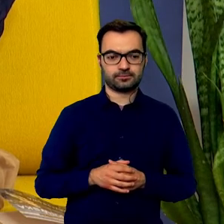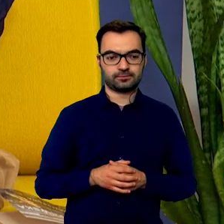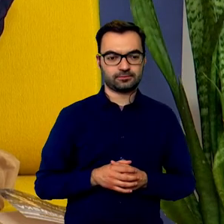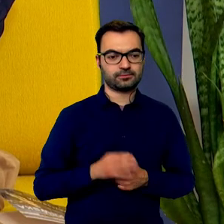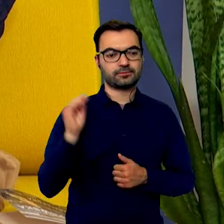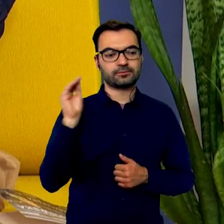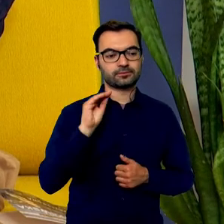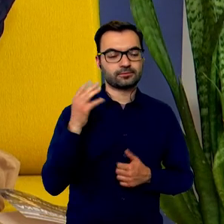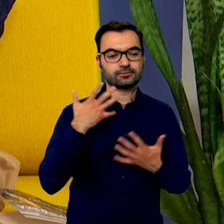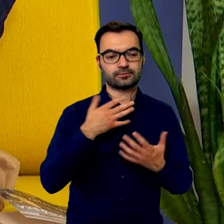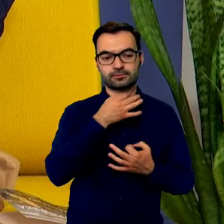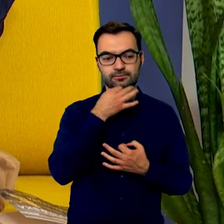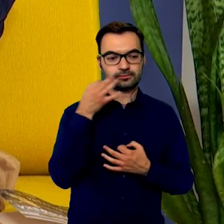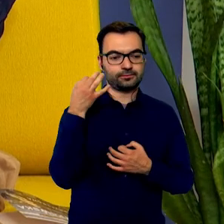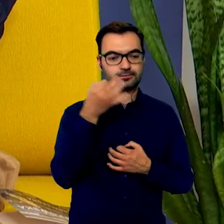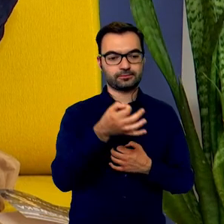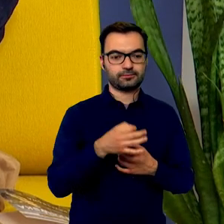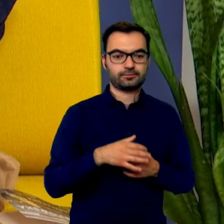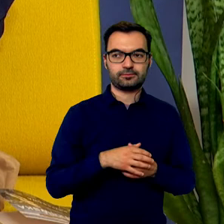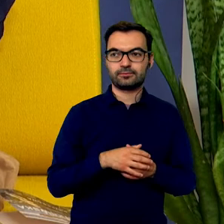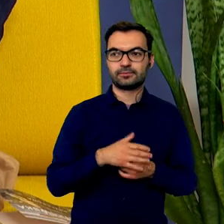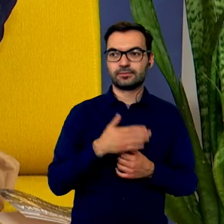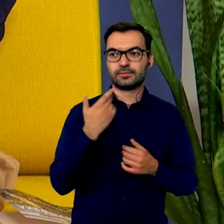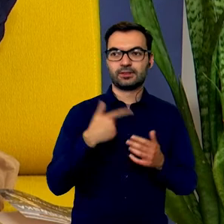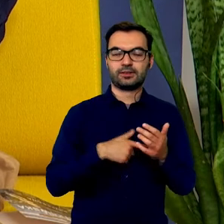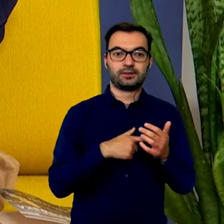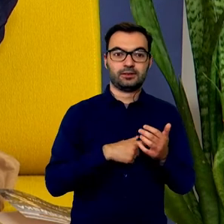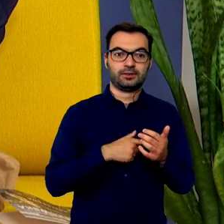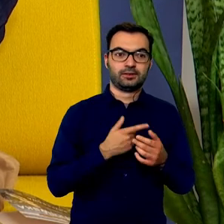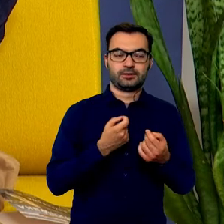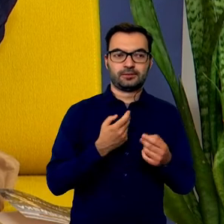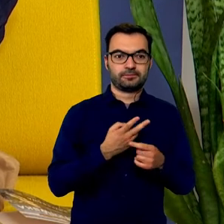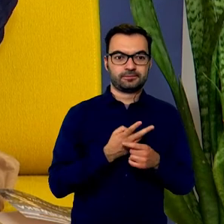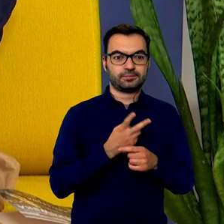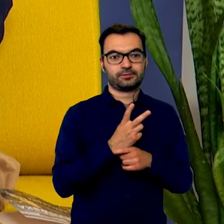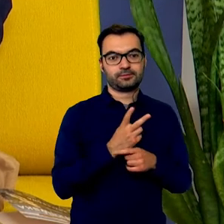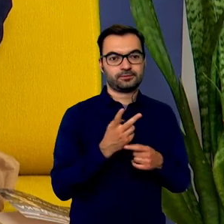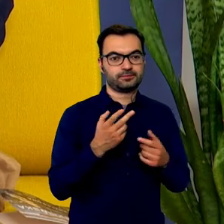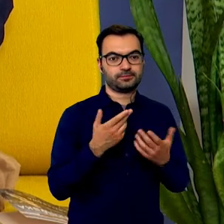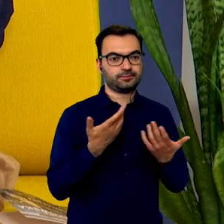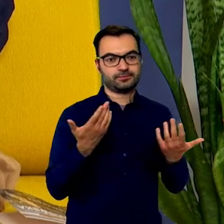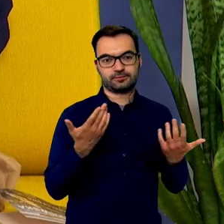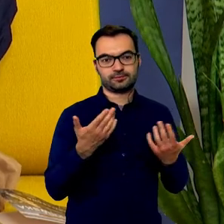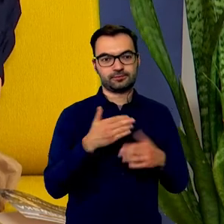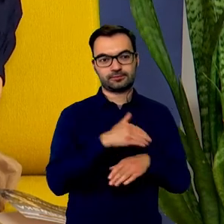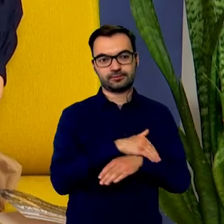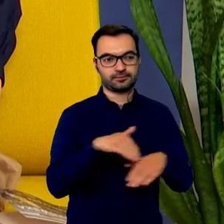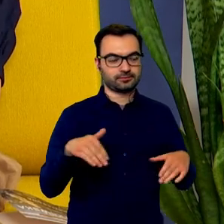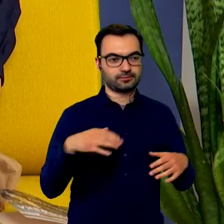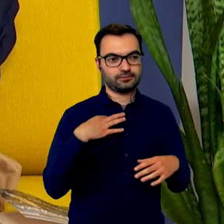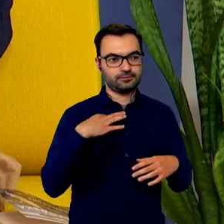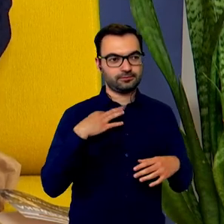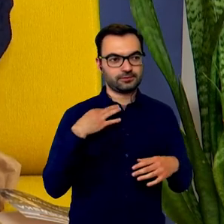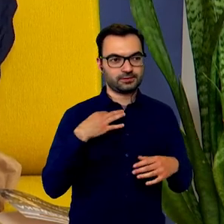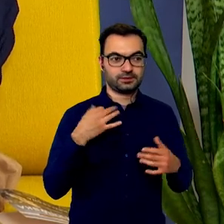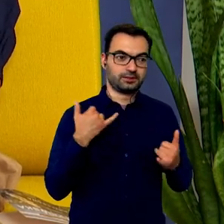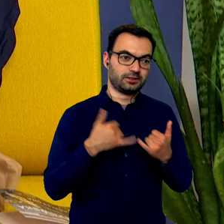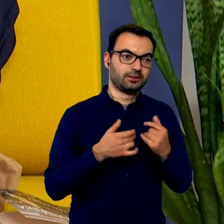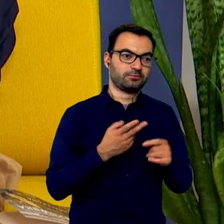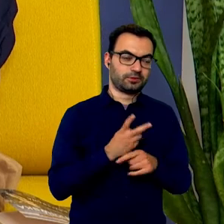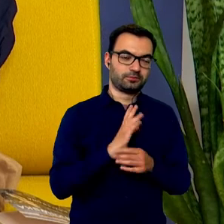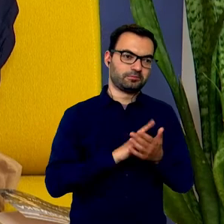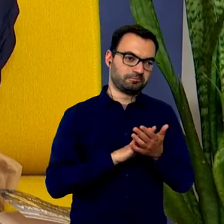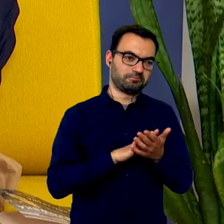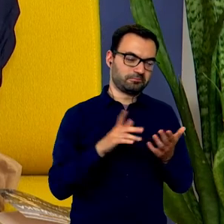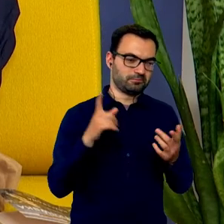To, co jeszcze chciałabym bardzo zapytać, ale nie wiem, czy to nie przekracza jakoś takiej bariery intymności w rozmowie, ale jeżeli przekroczy,